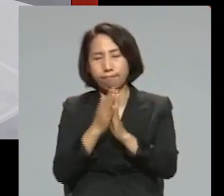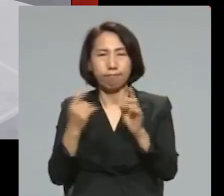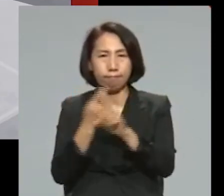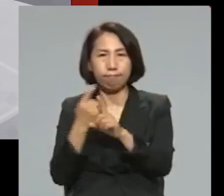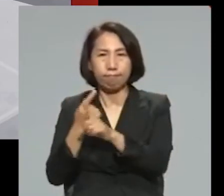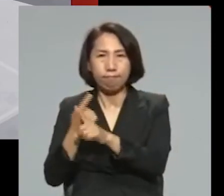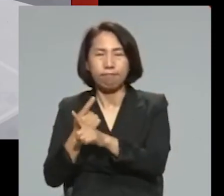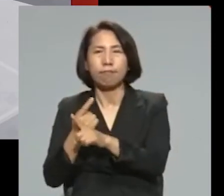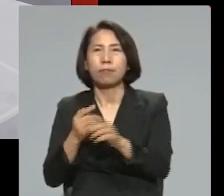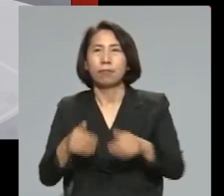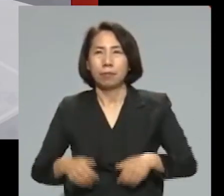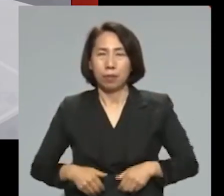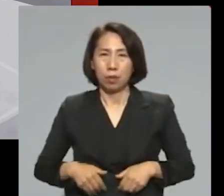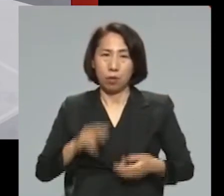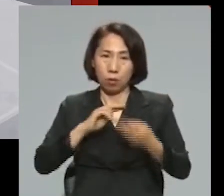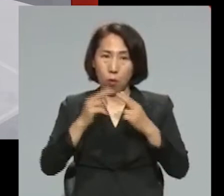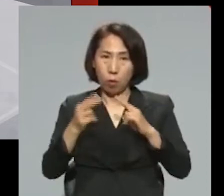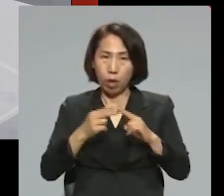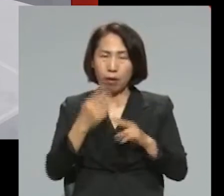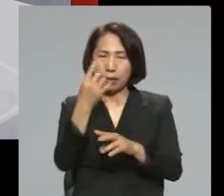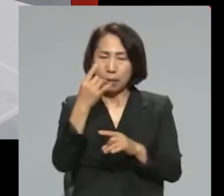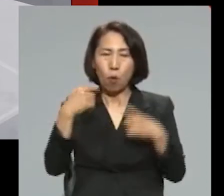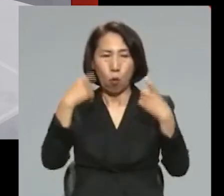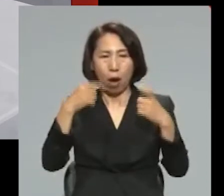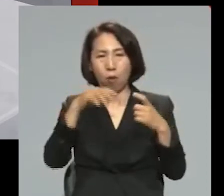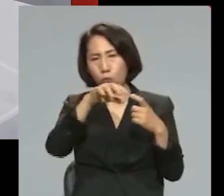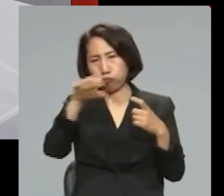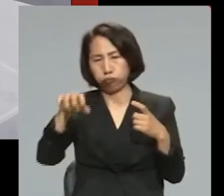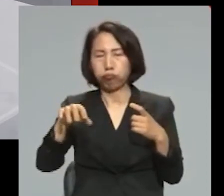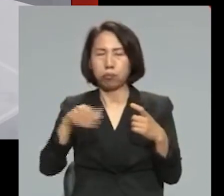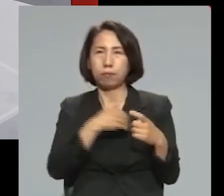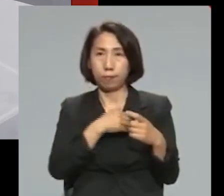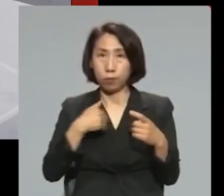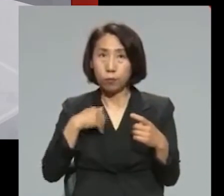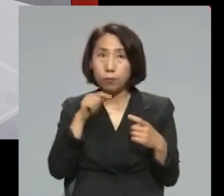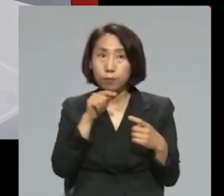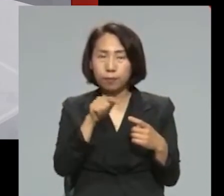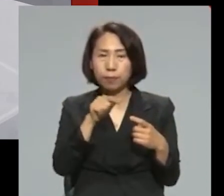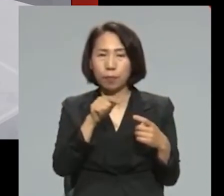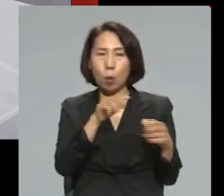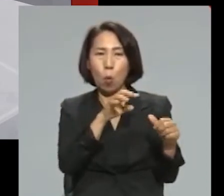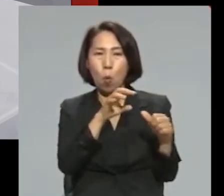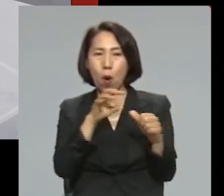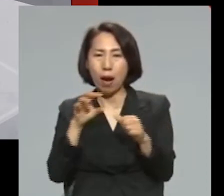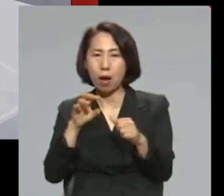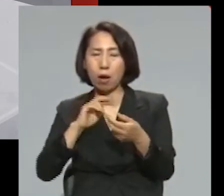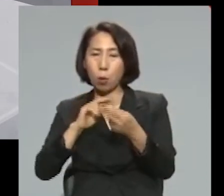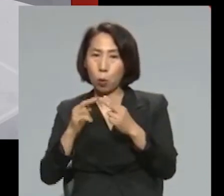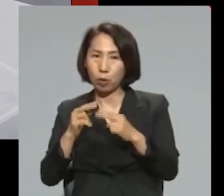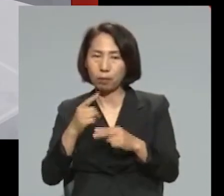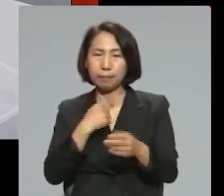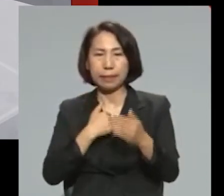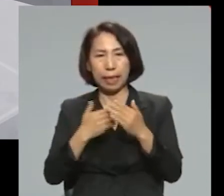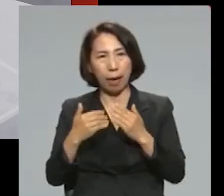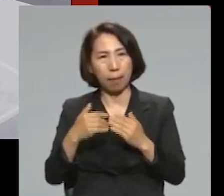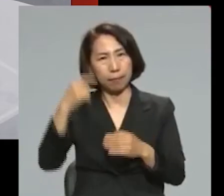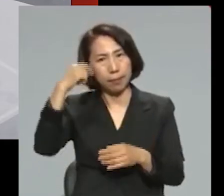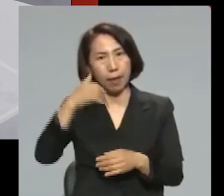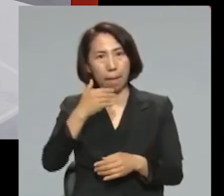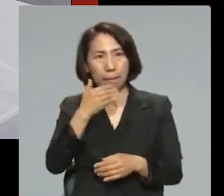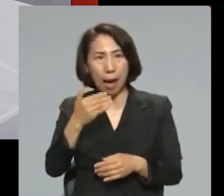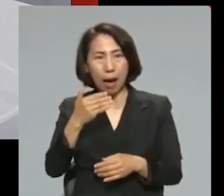고령은 하드웨어인 관광시설이 많이 있습니다. 이 관광시설에 고령에서만 느낄 수 있는